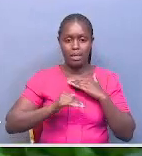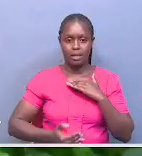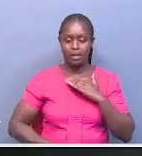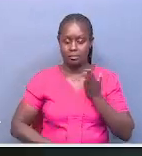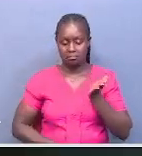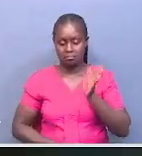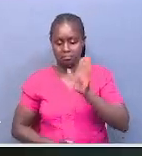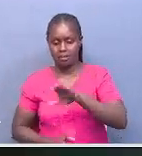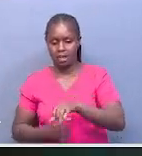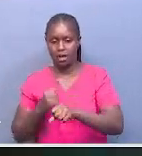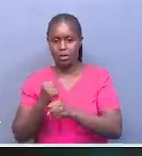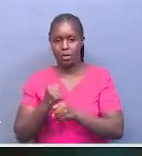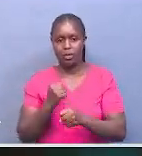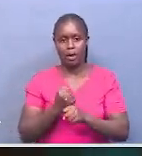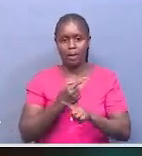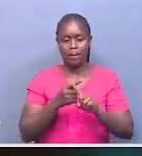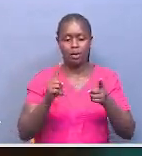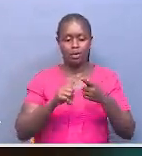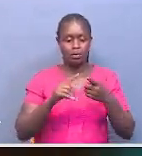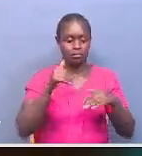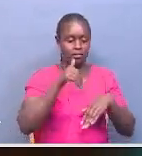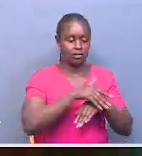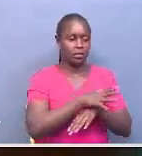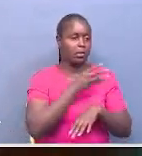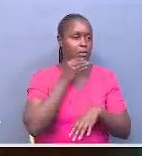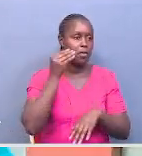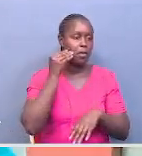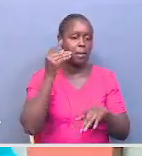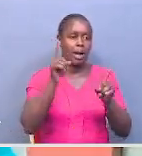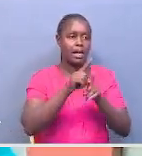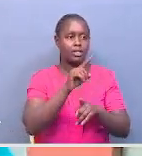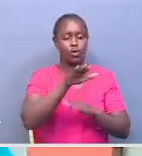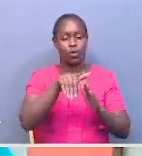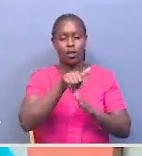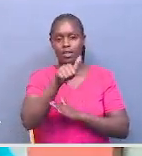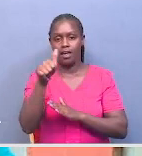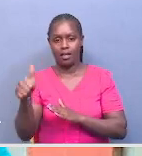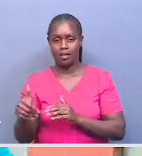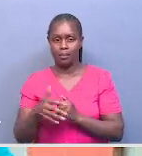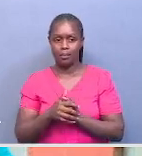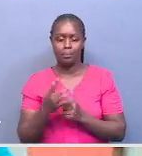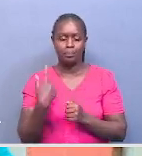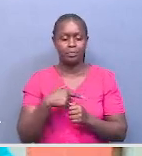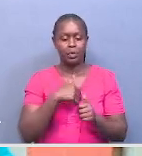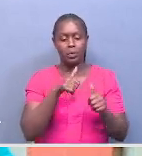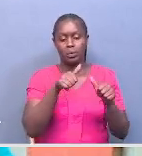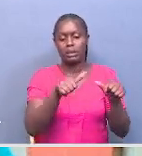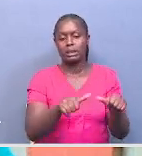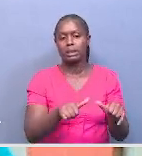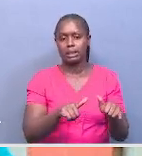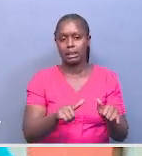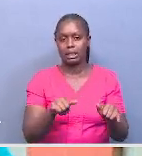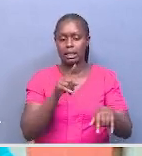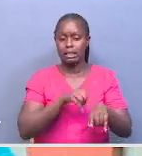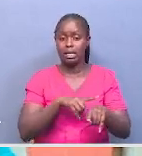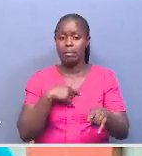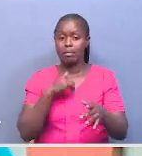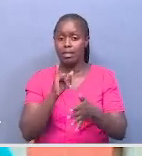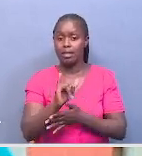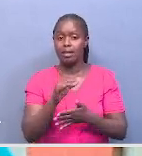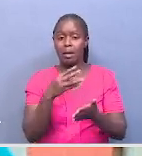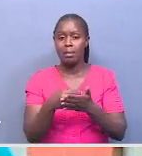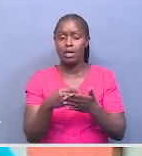back to work only to be turned away as the rest of her colleagues. Tukakaa ile pesa kidogo nilikuwa nayo ndio tulikuwa tunatumia.